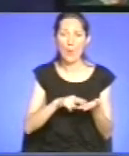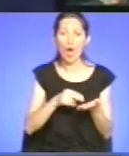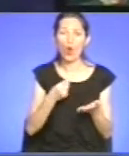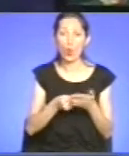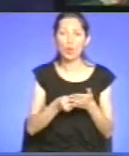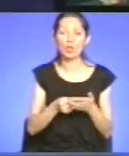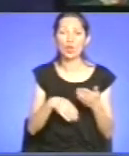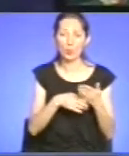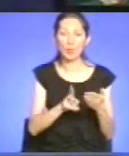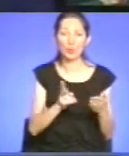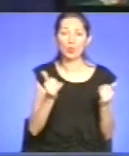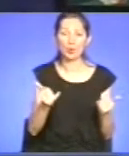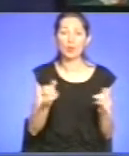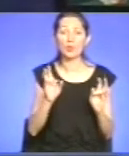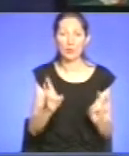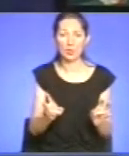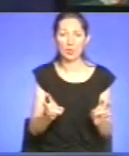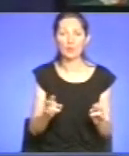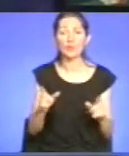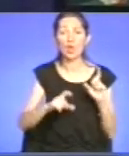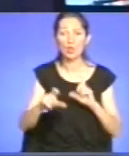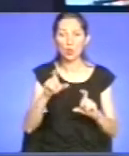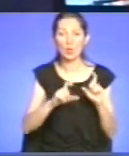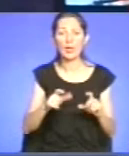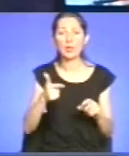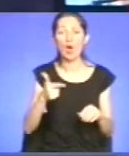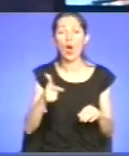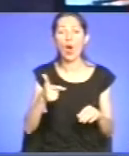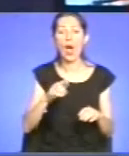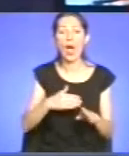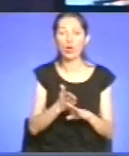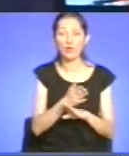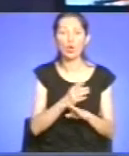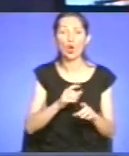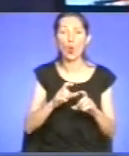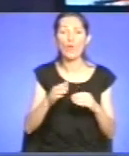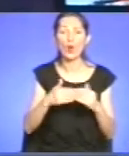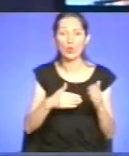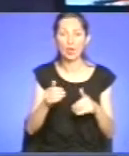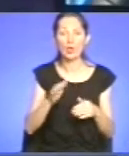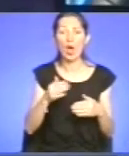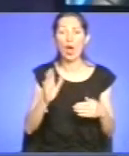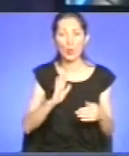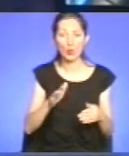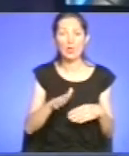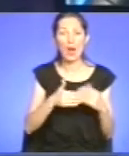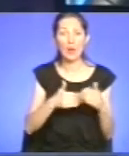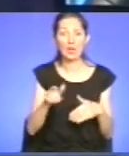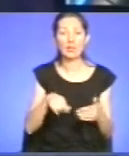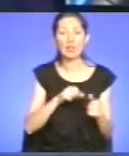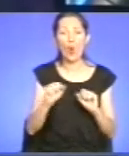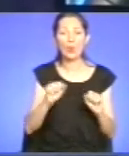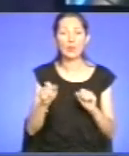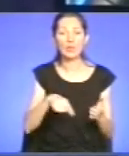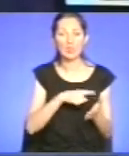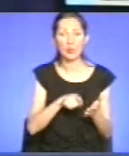Студенти магістратури географічного факультету відтепер проходитимуть практику в управлінні з питань туризму та курортів обласної державної